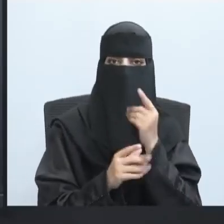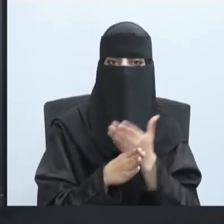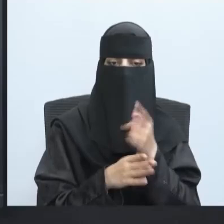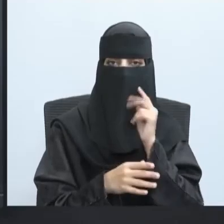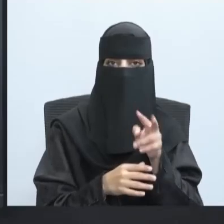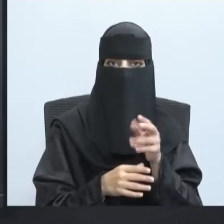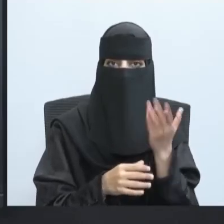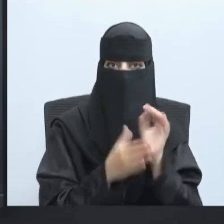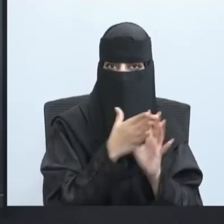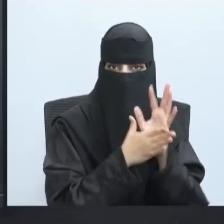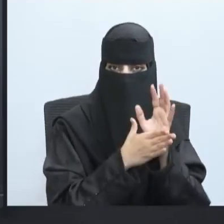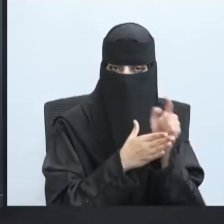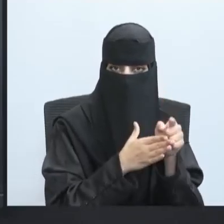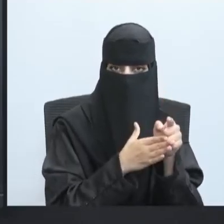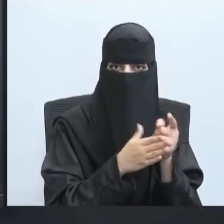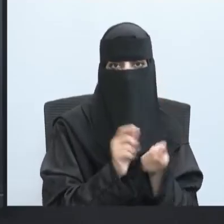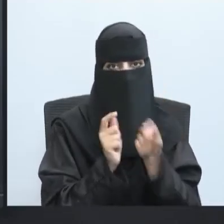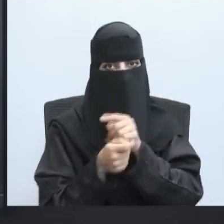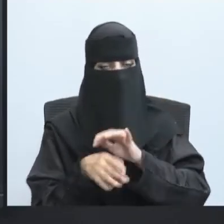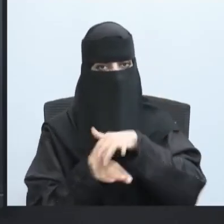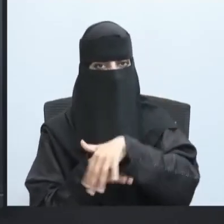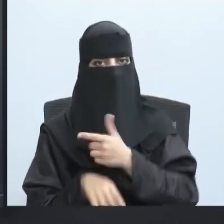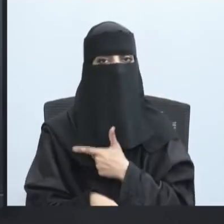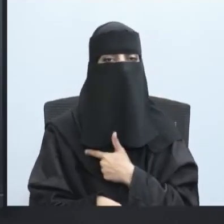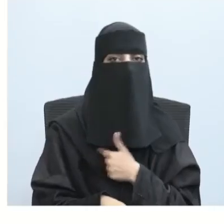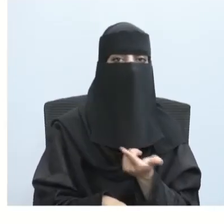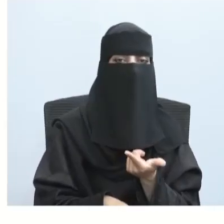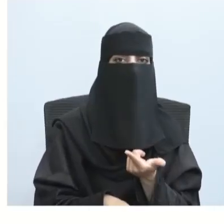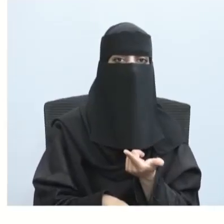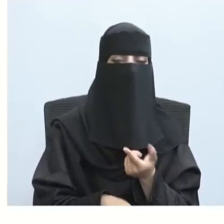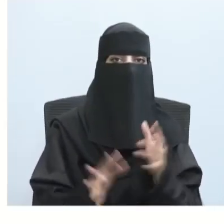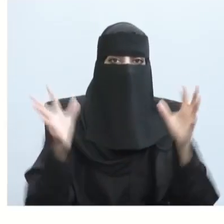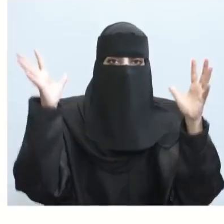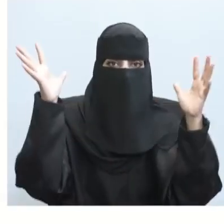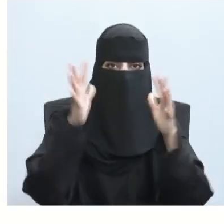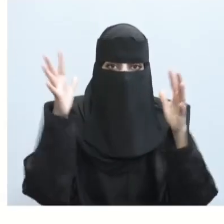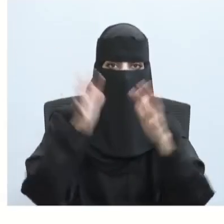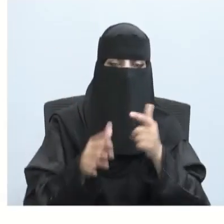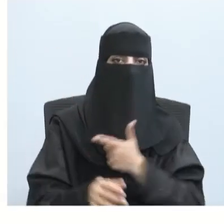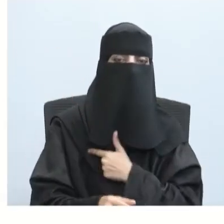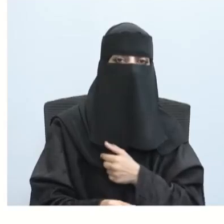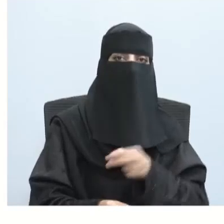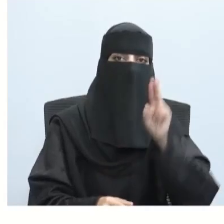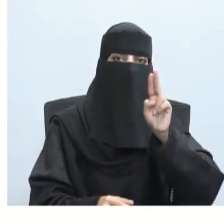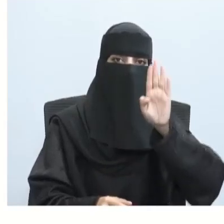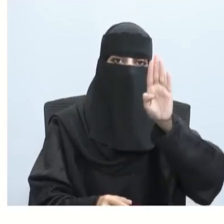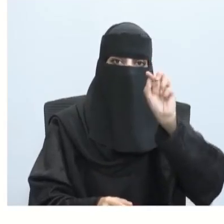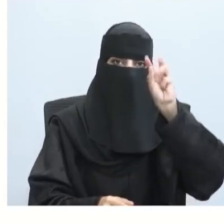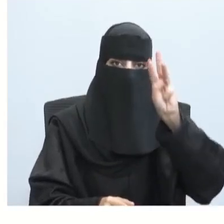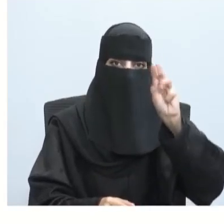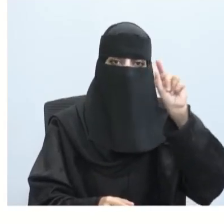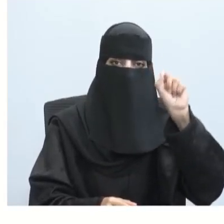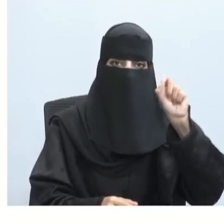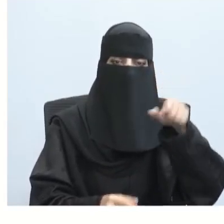الغازيه الى الحاله السائله وهذا ما نسميه بت وهذا يكون عبر الندى والذي يكون